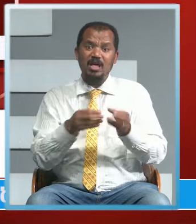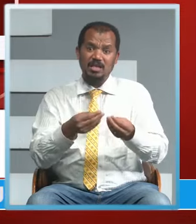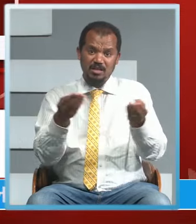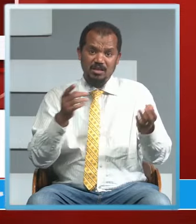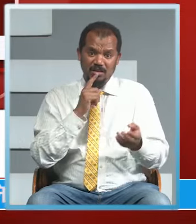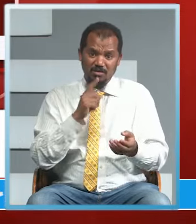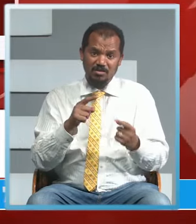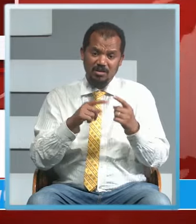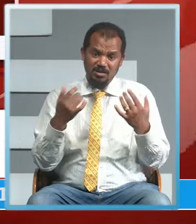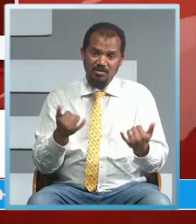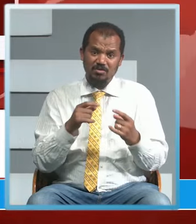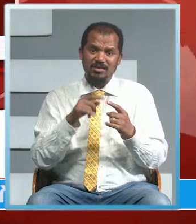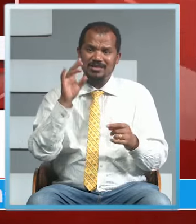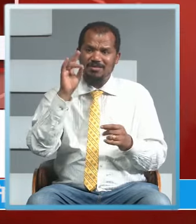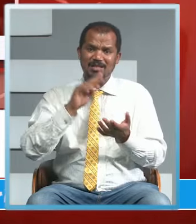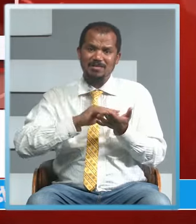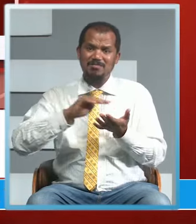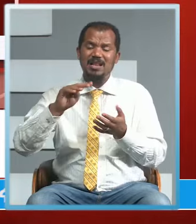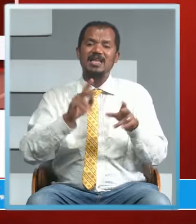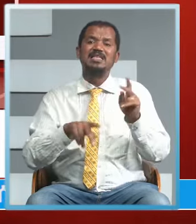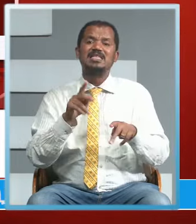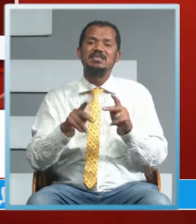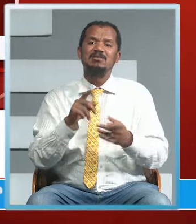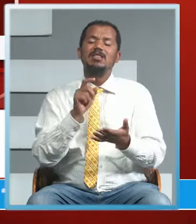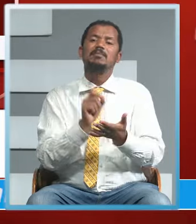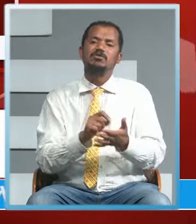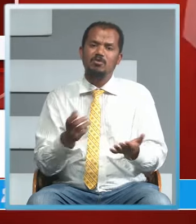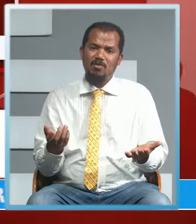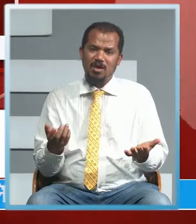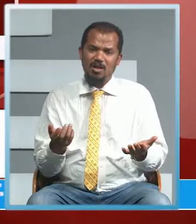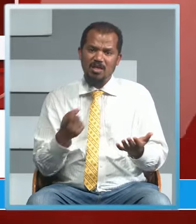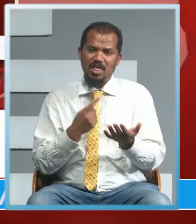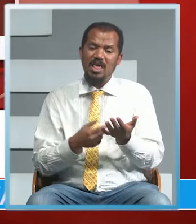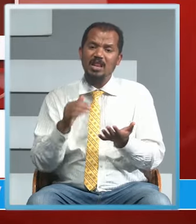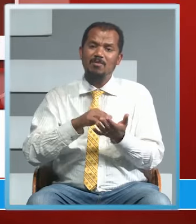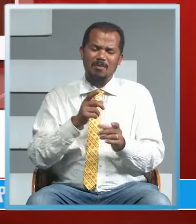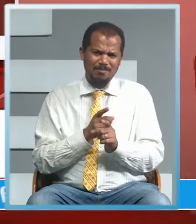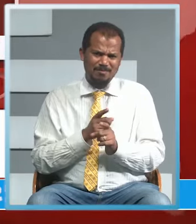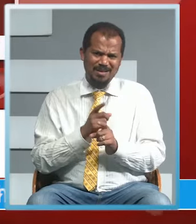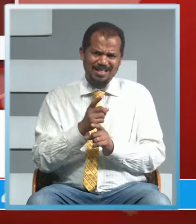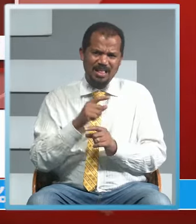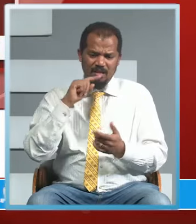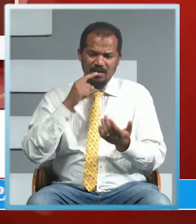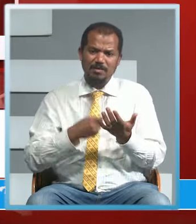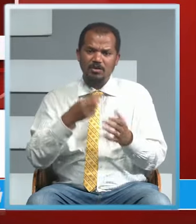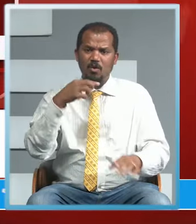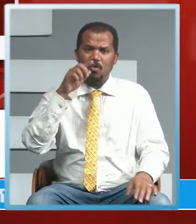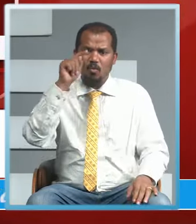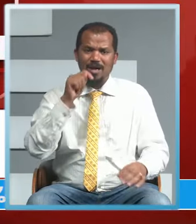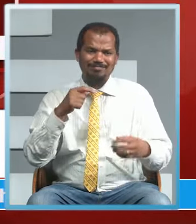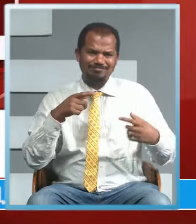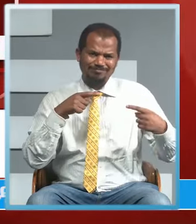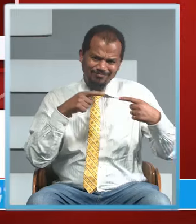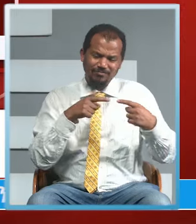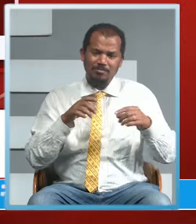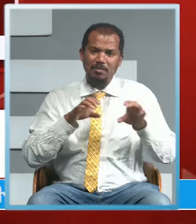ነው። ኦልሞስት እስካሁን ወደ 7 ሚሊዮን የሚደርስ ህዝብ ተመዝግቧል። ይሄ ደግሞ በቀጥታ ከመረጃ ቋታችን ጋር